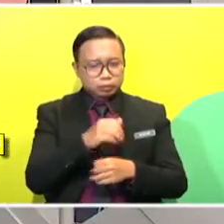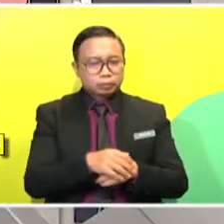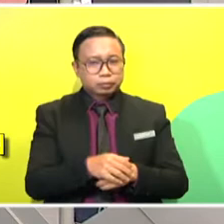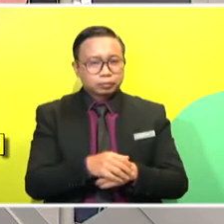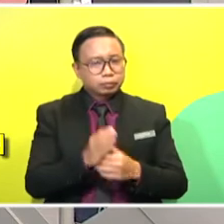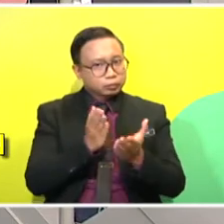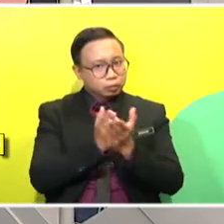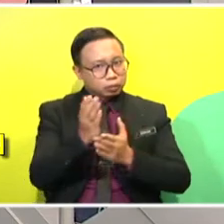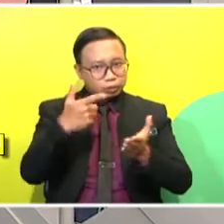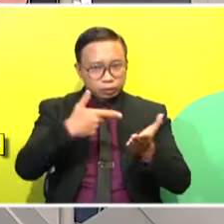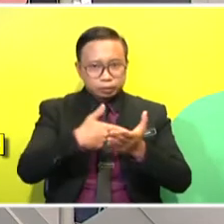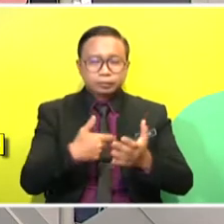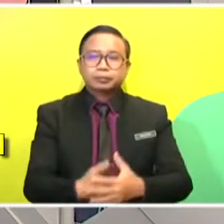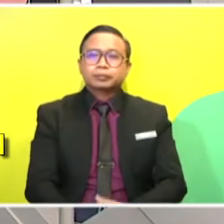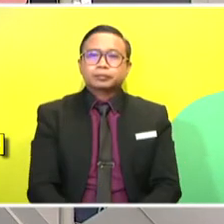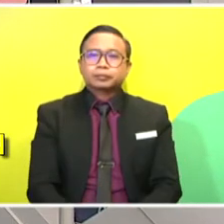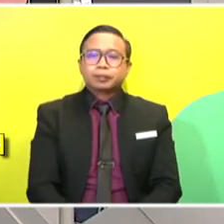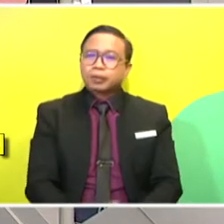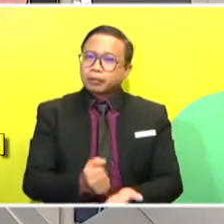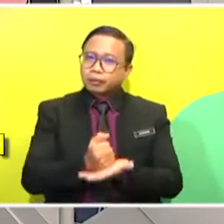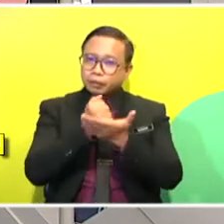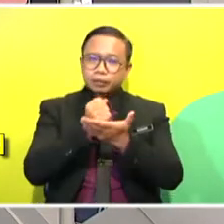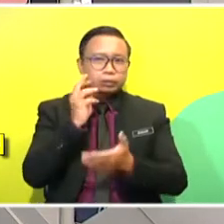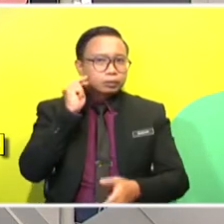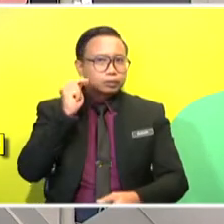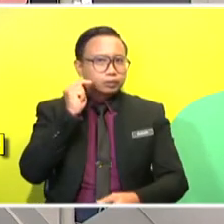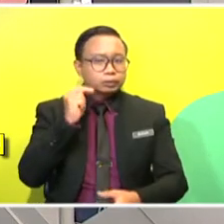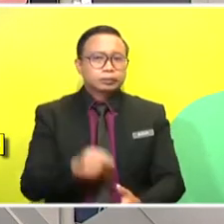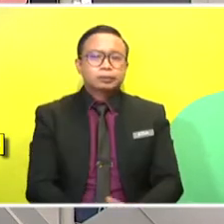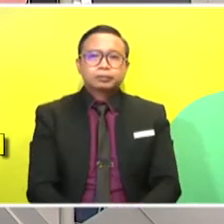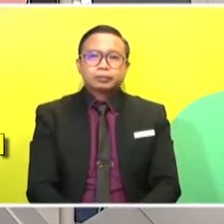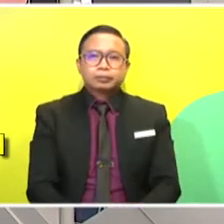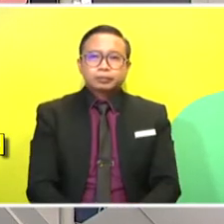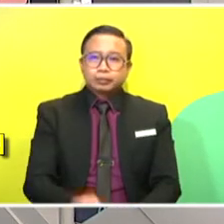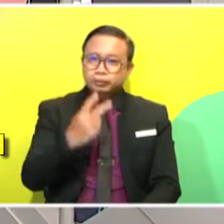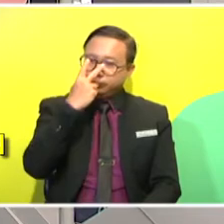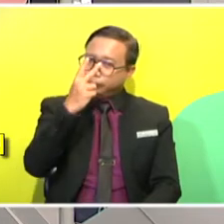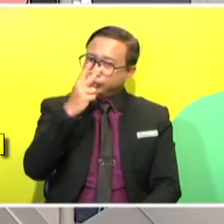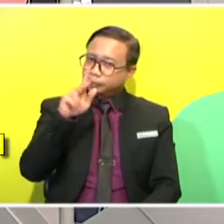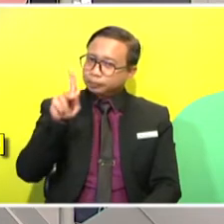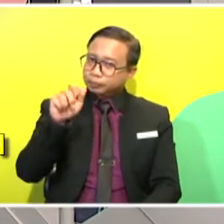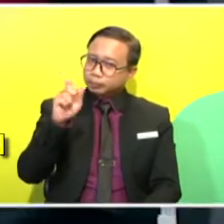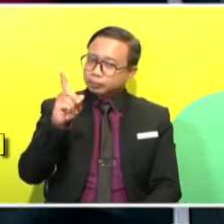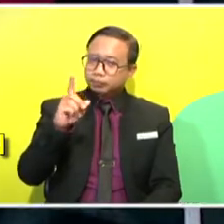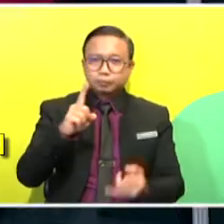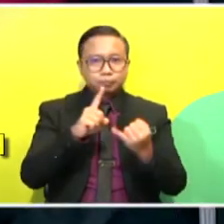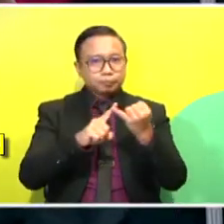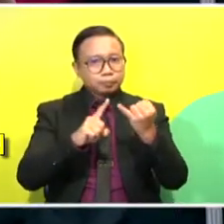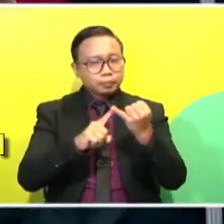cikgu. Murid-murid di rumah bantu Nisa. Okay, kita tengok kad yang terakhir ini. Adakah ini kad yang sama?